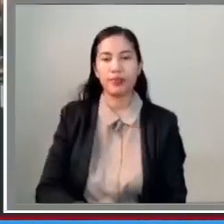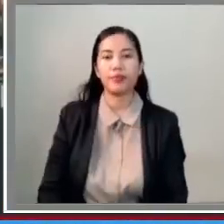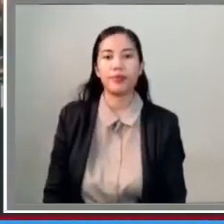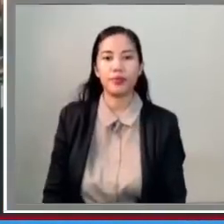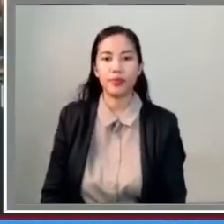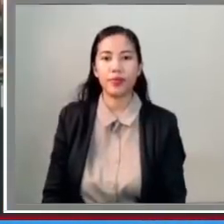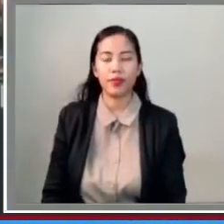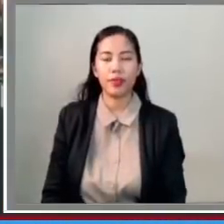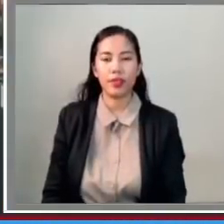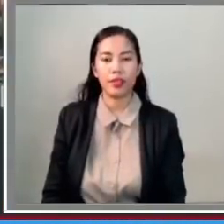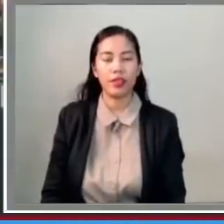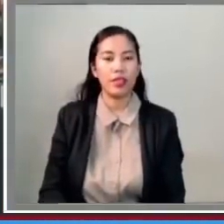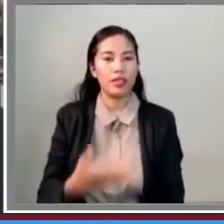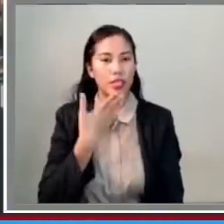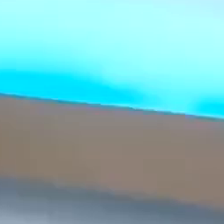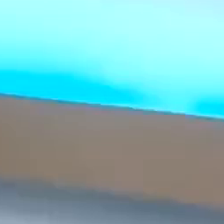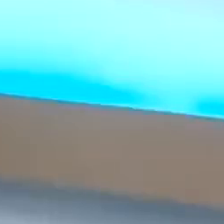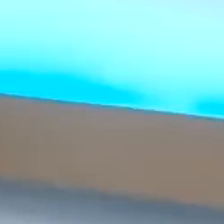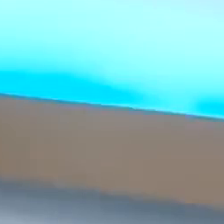Mav Gonzalez.